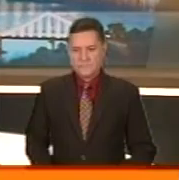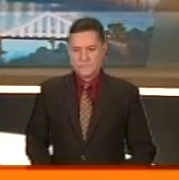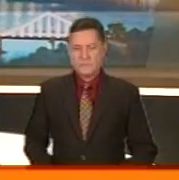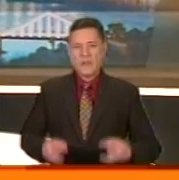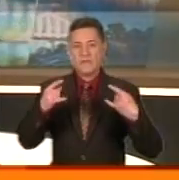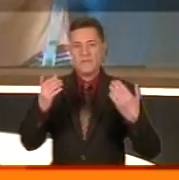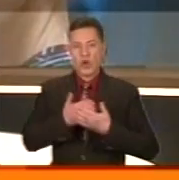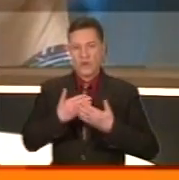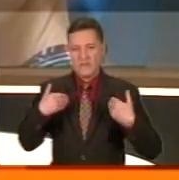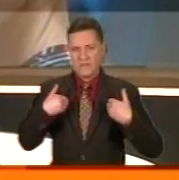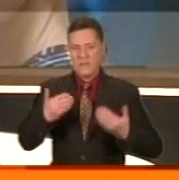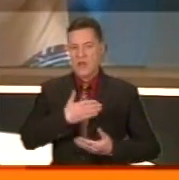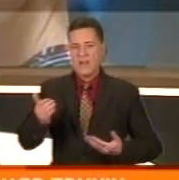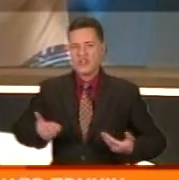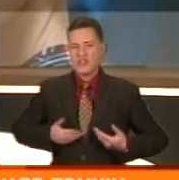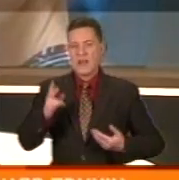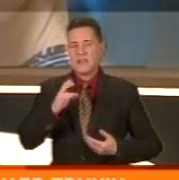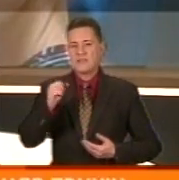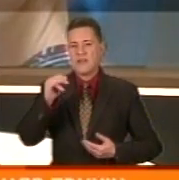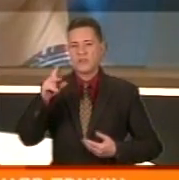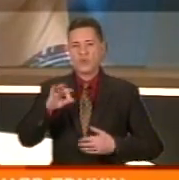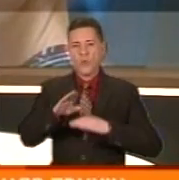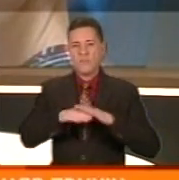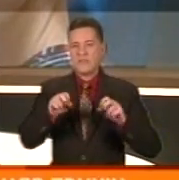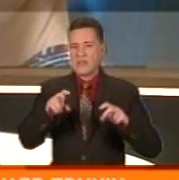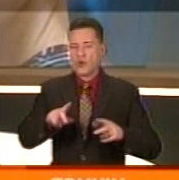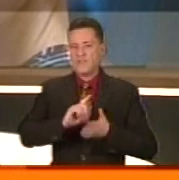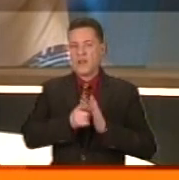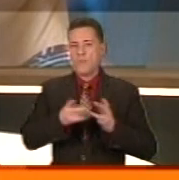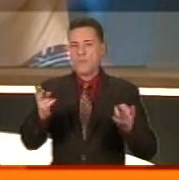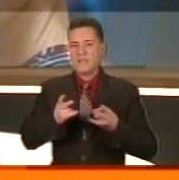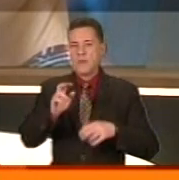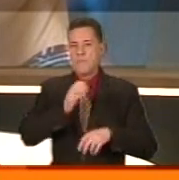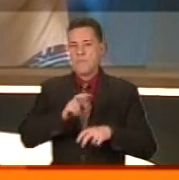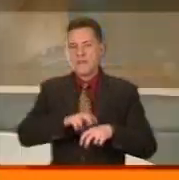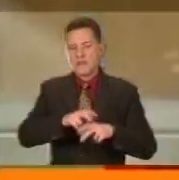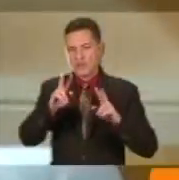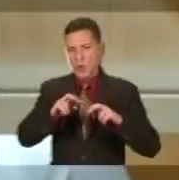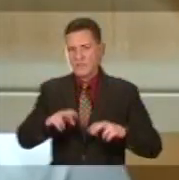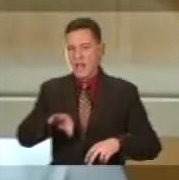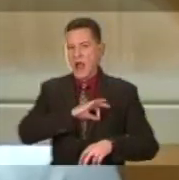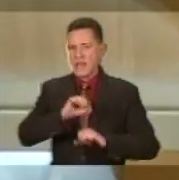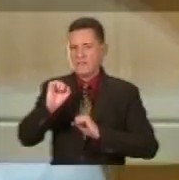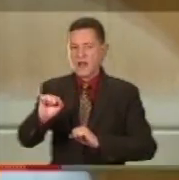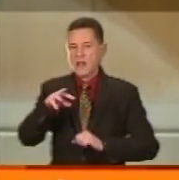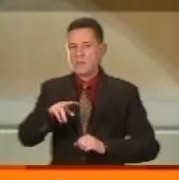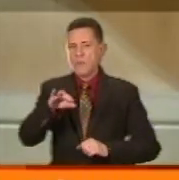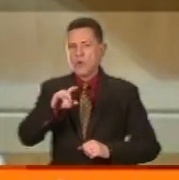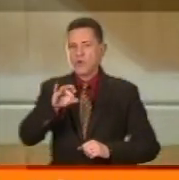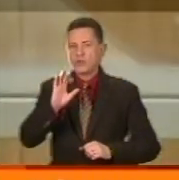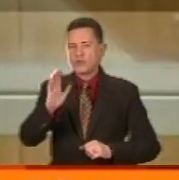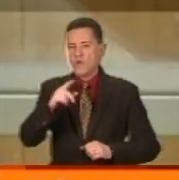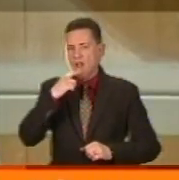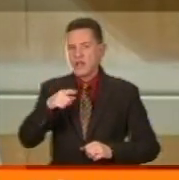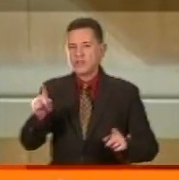На часі вікна, вітаю вас. Життя Надії Савченко під загрозою. Їй терміново потрібне медичне обстеження. Адвокат Бранки Микола Полозов каже,